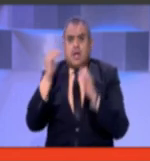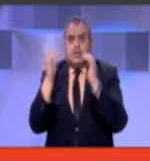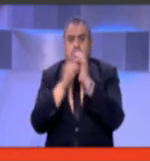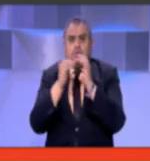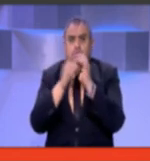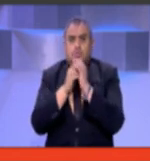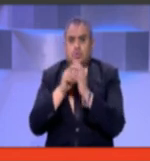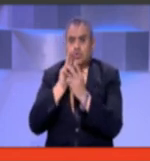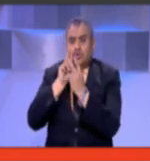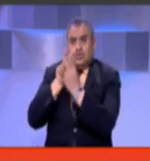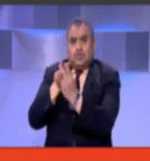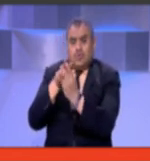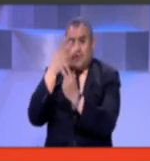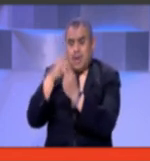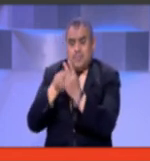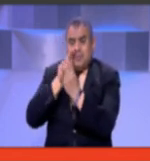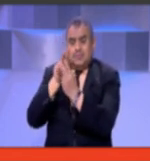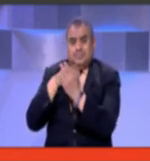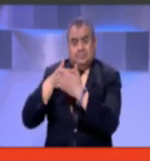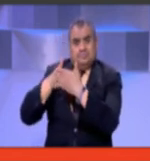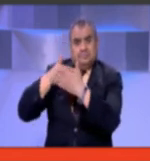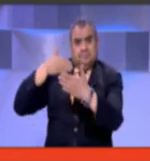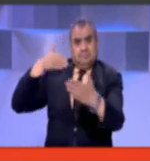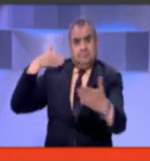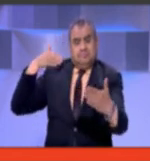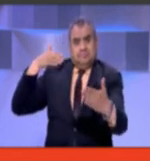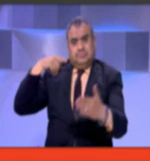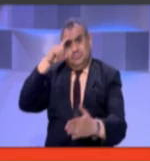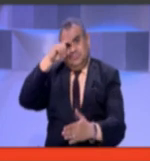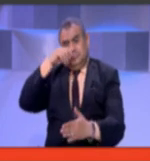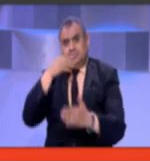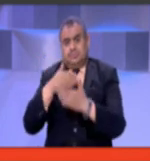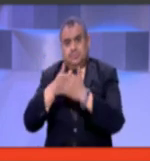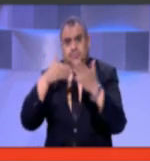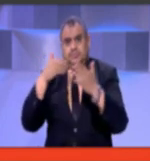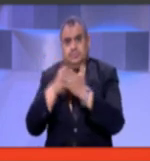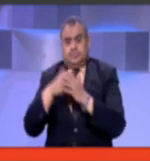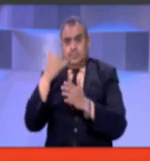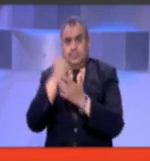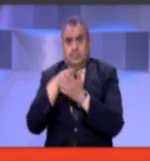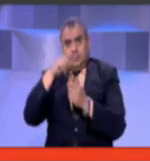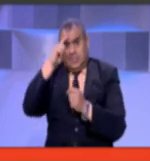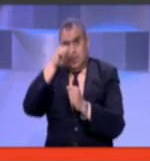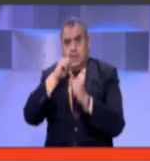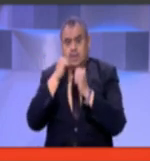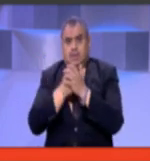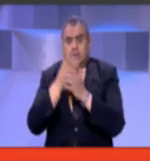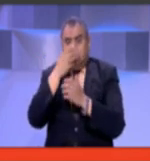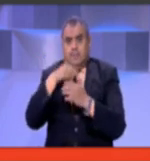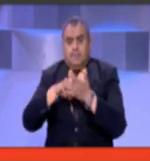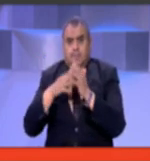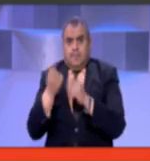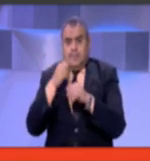قادرة تشوفه، بالرغم ان هي كانت معانا هنا برضو في نفس المكان.